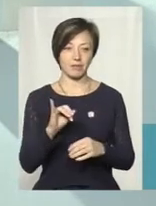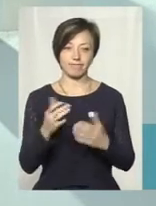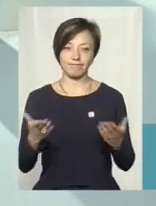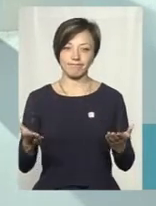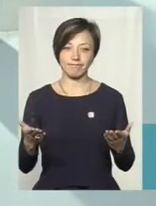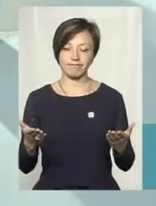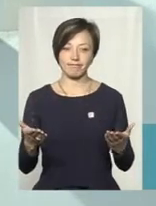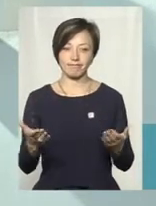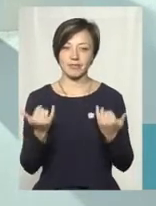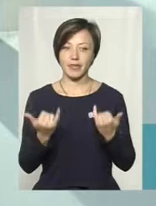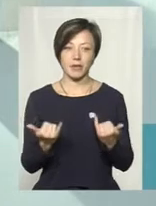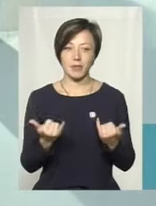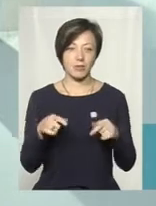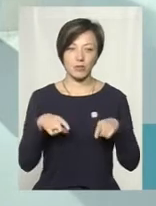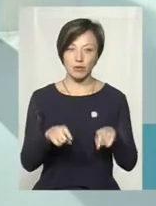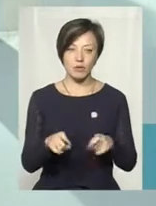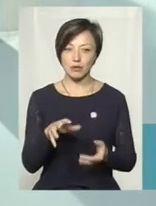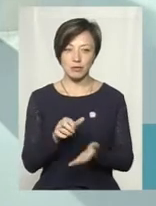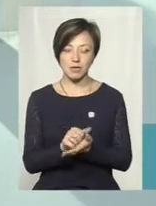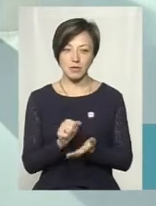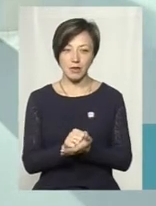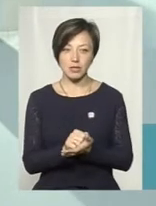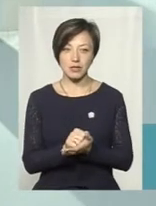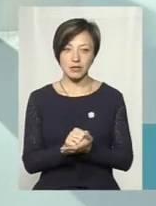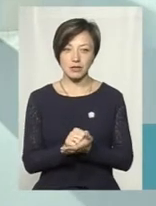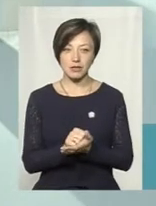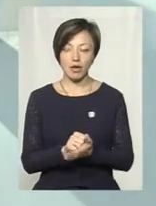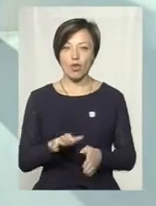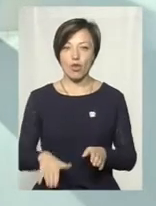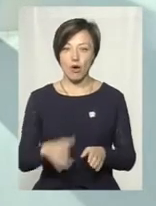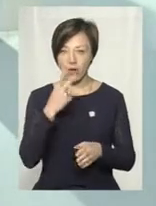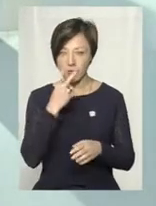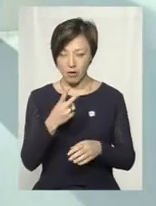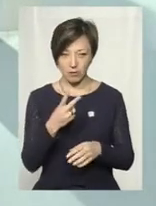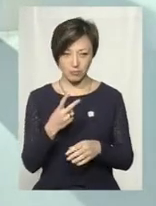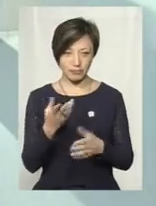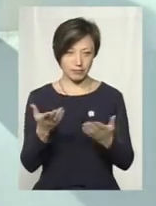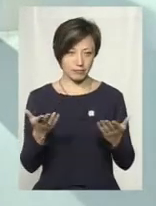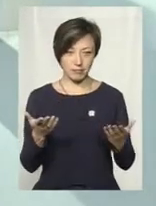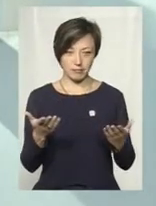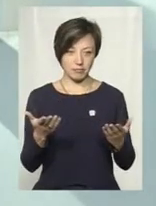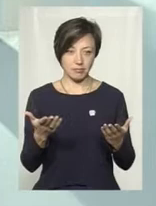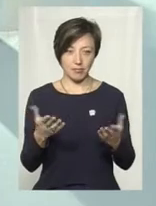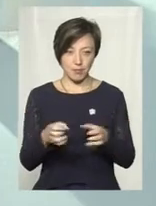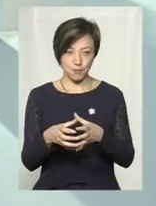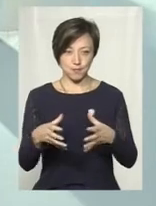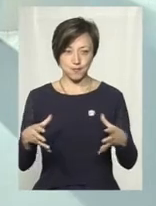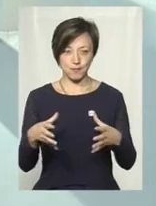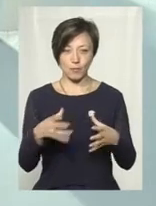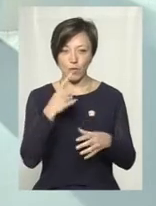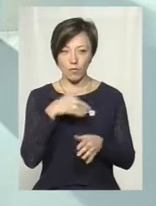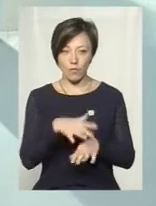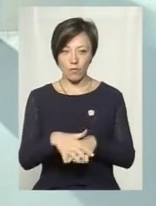куди? Тепер вже не побіжиш, не позаймаєшся, нога, бачу свою ногу, вона трошки опухша, в